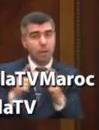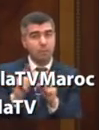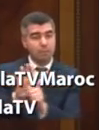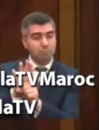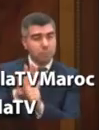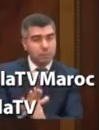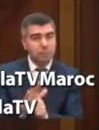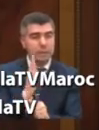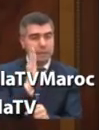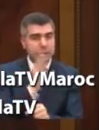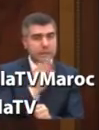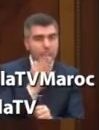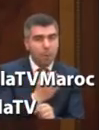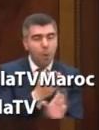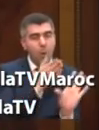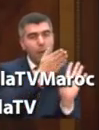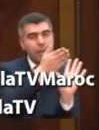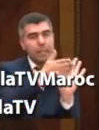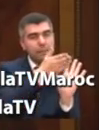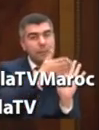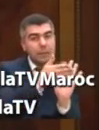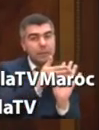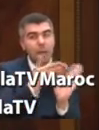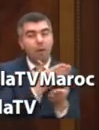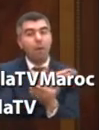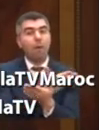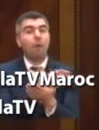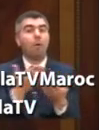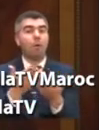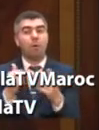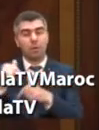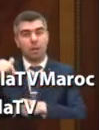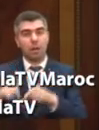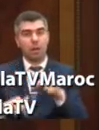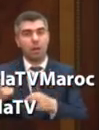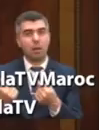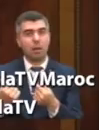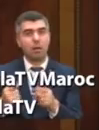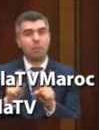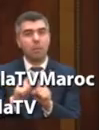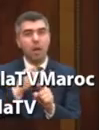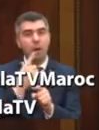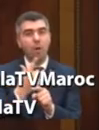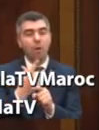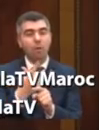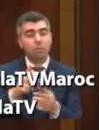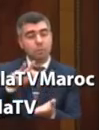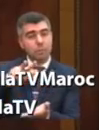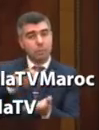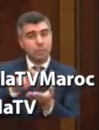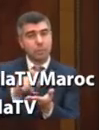التعذيب الجسدي والنفسي والمعاملة القاسية واللا إنسانية خلافا لاحكام اتفاقيه جنيف الرابعه